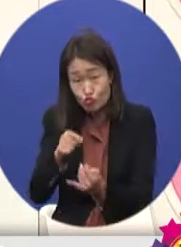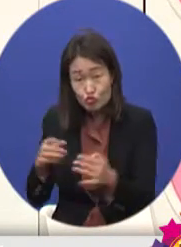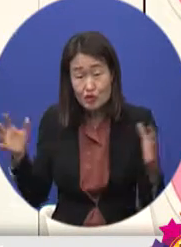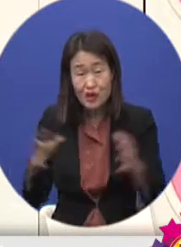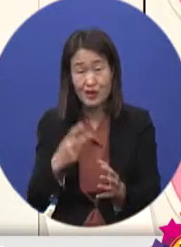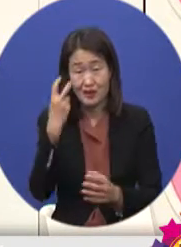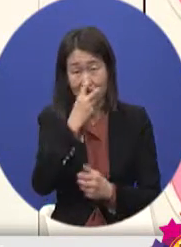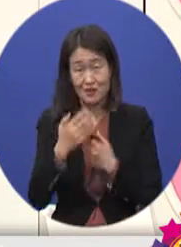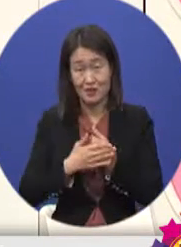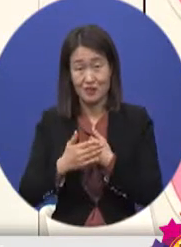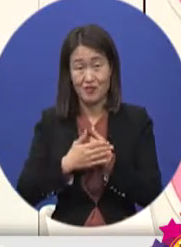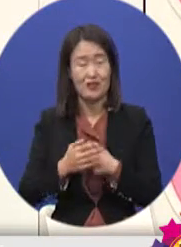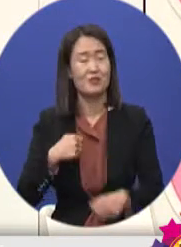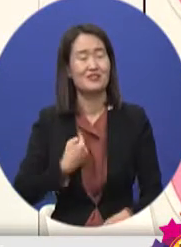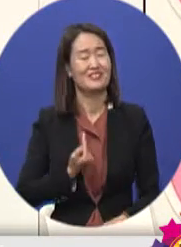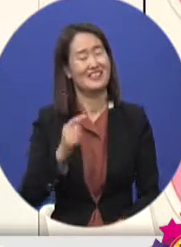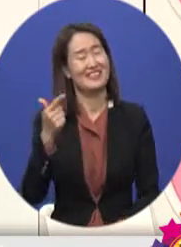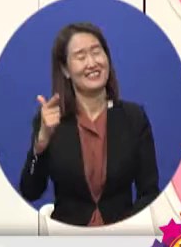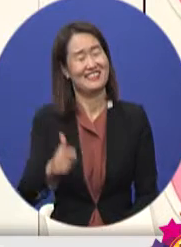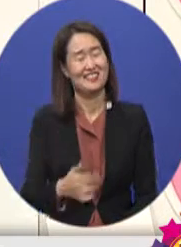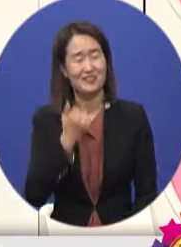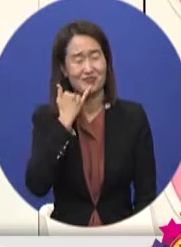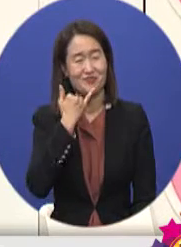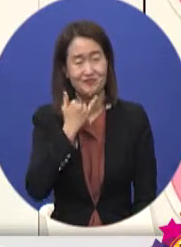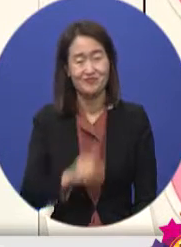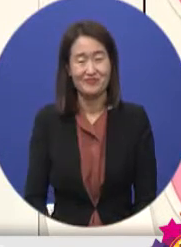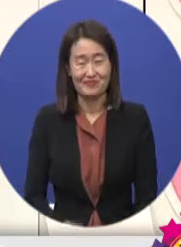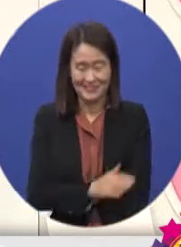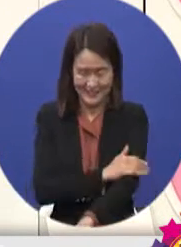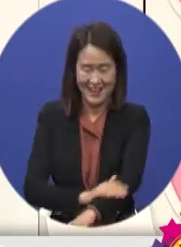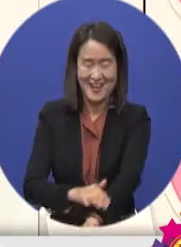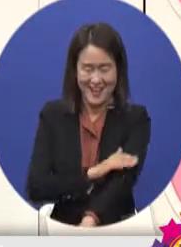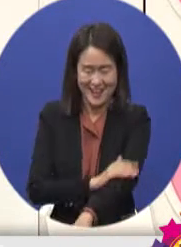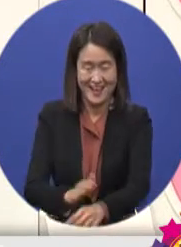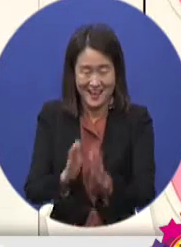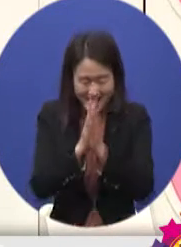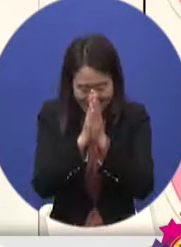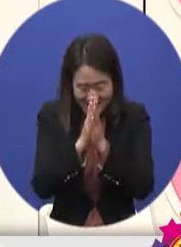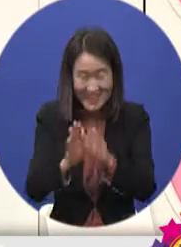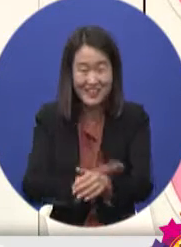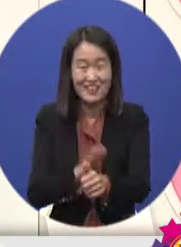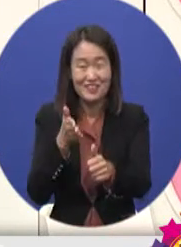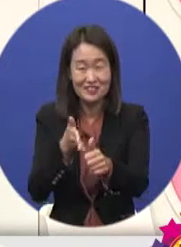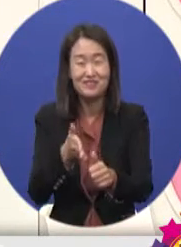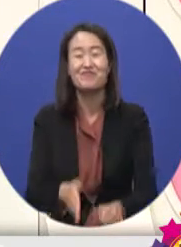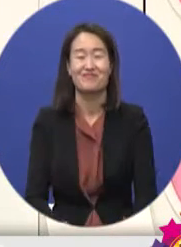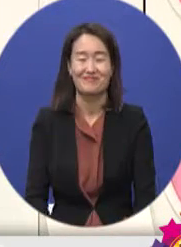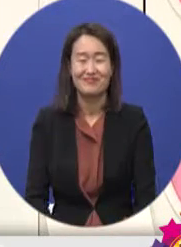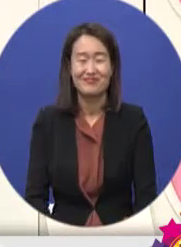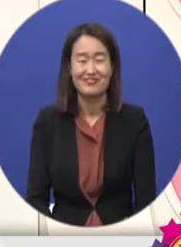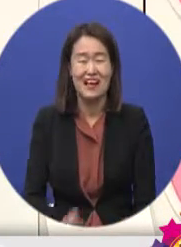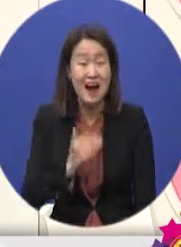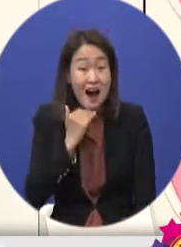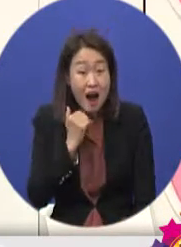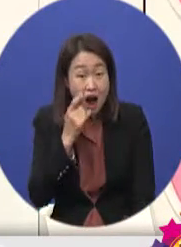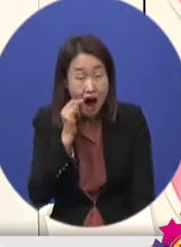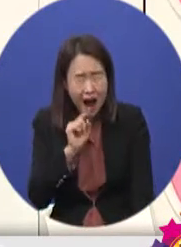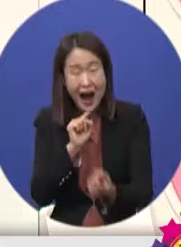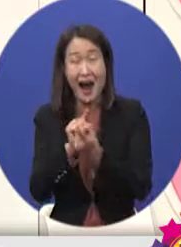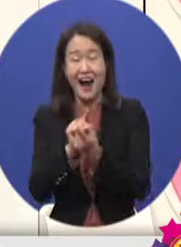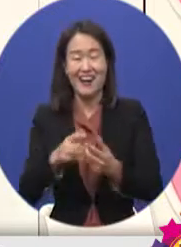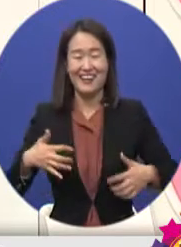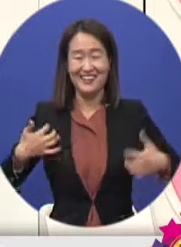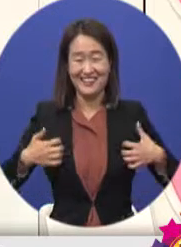혼자가 아니죠. 아이고, 네. 힘내서 잘 살겠습니다. 기도해 주세요. 예. 기다렸는데 어머니 오셔서